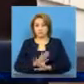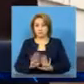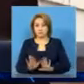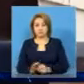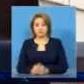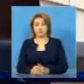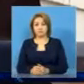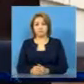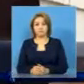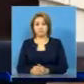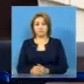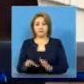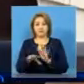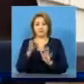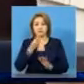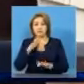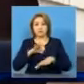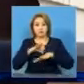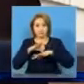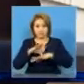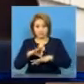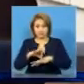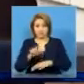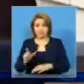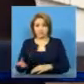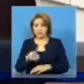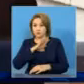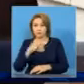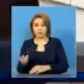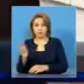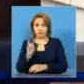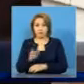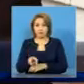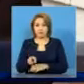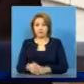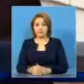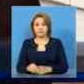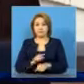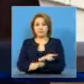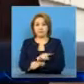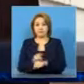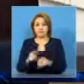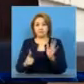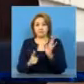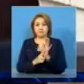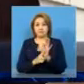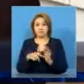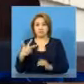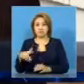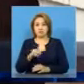болмайды. Сайлау жақсы өтіп жатыр, адамдар көп келіп жатыр. Сағат 7:30